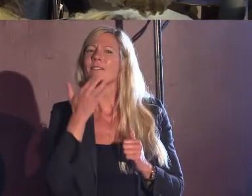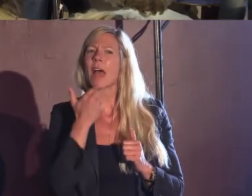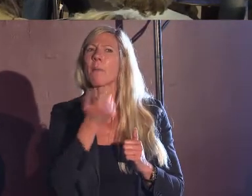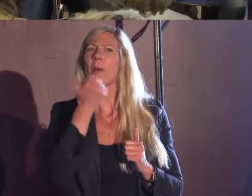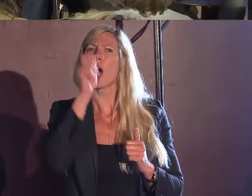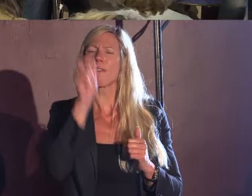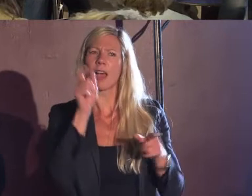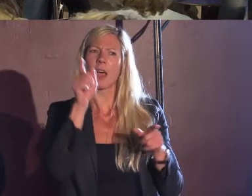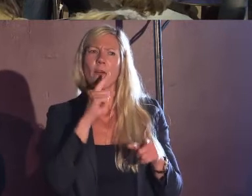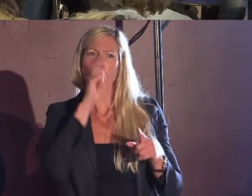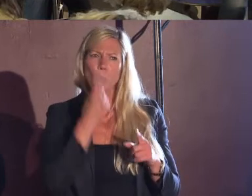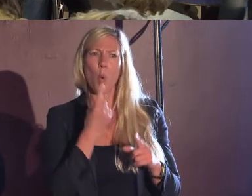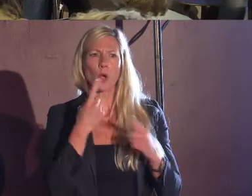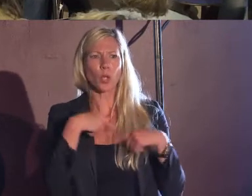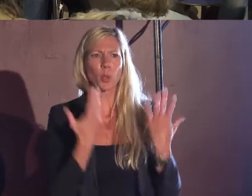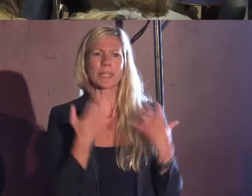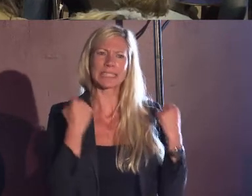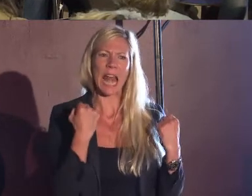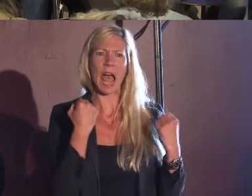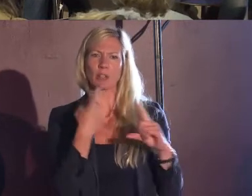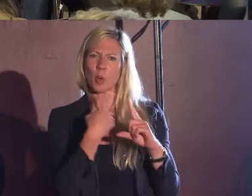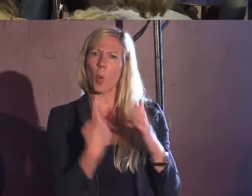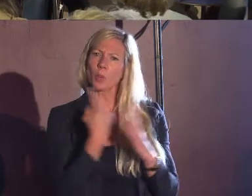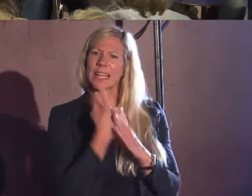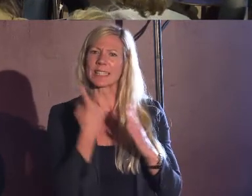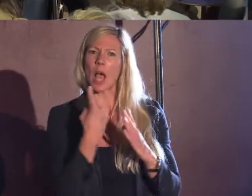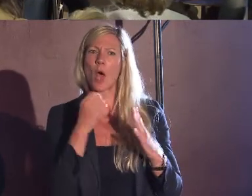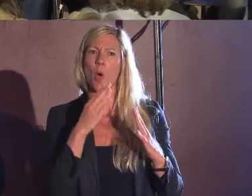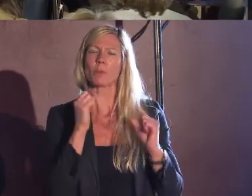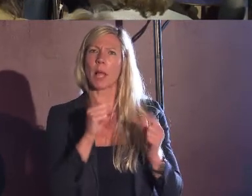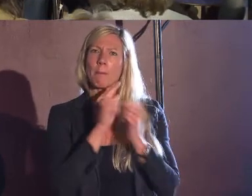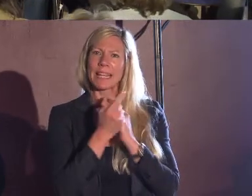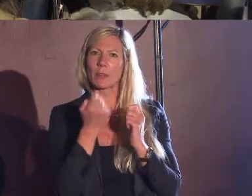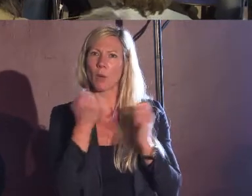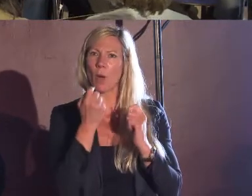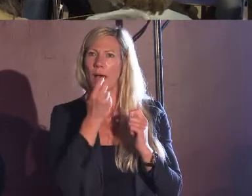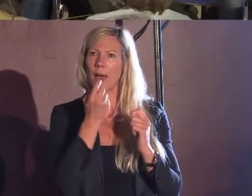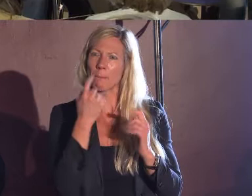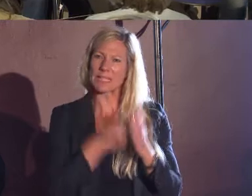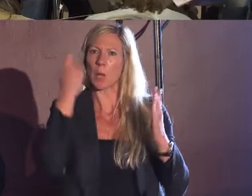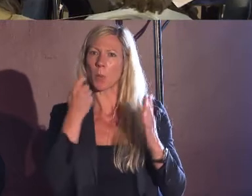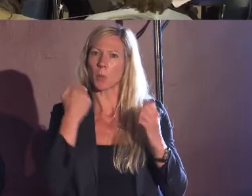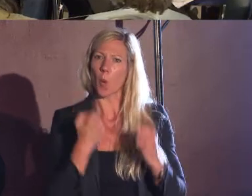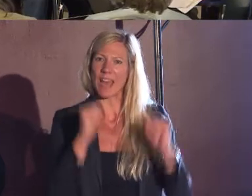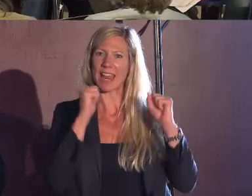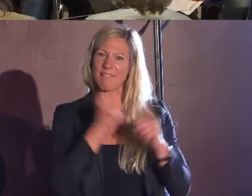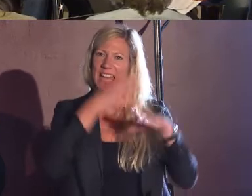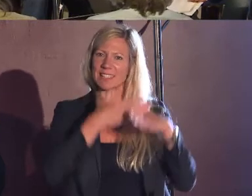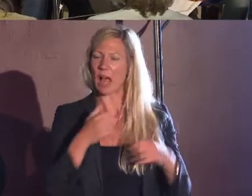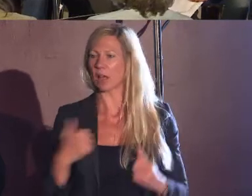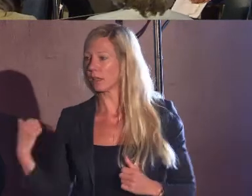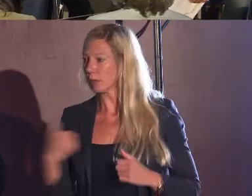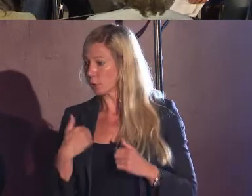kulturens kraft och potential för det ska bli andra beslut eller verkstad? Jag skulle vilja säga att jag tror att det handlar väldigt mycket